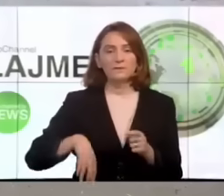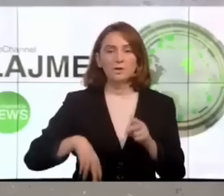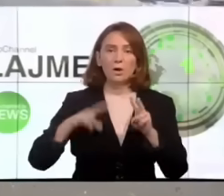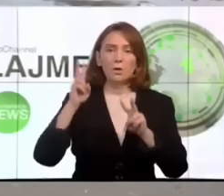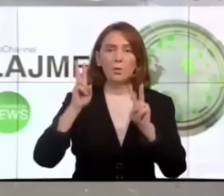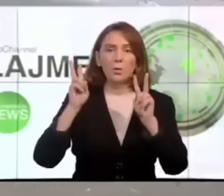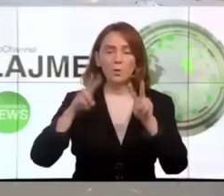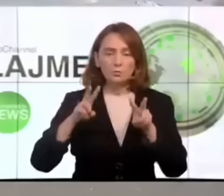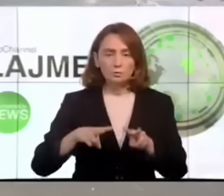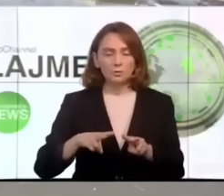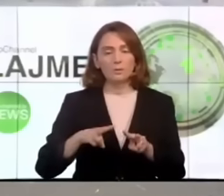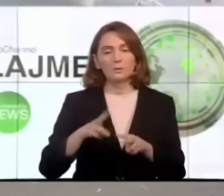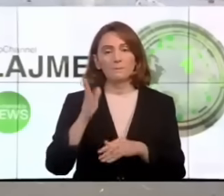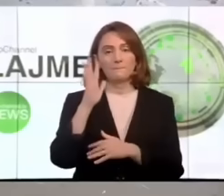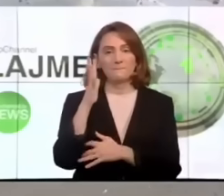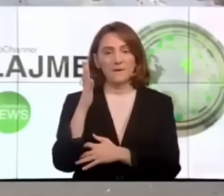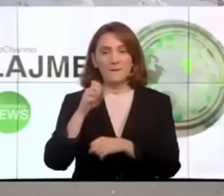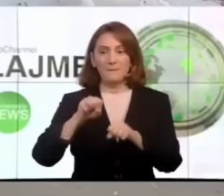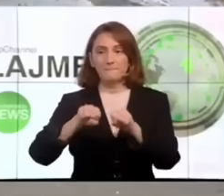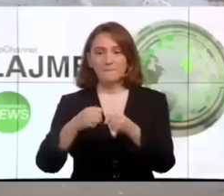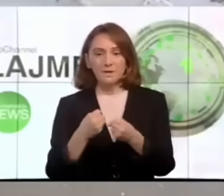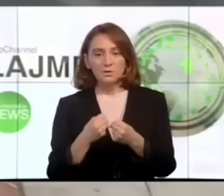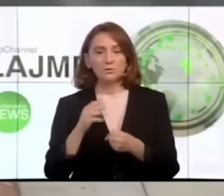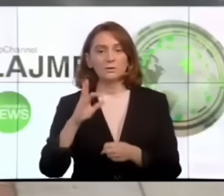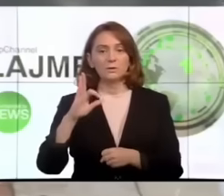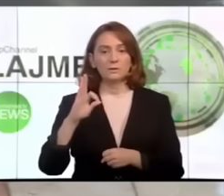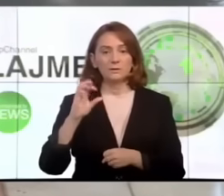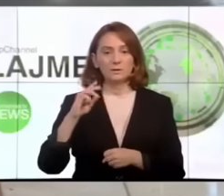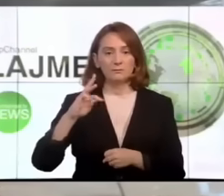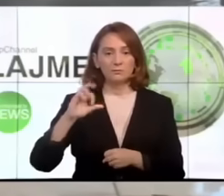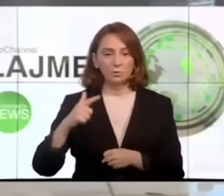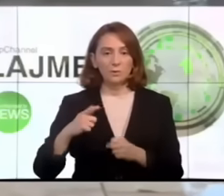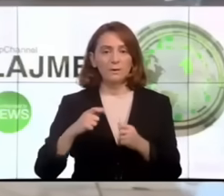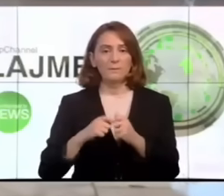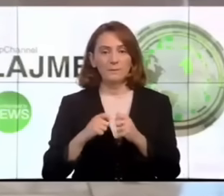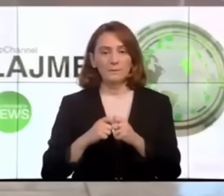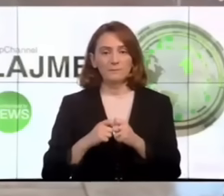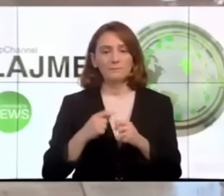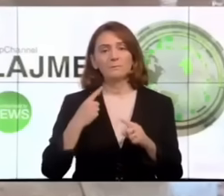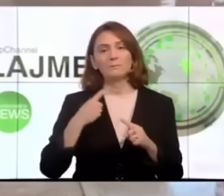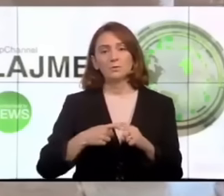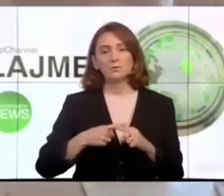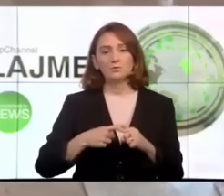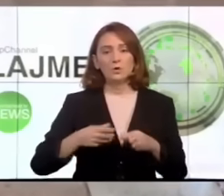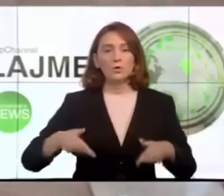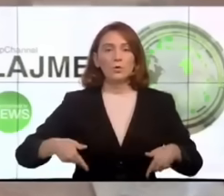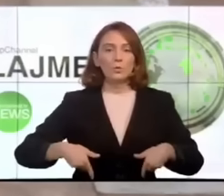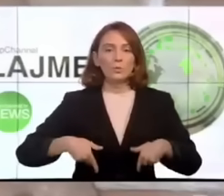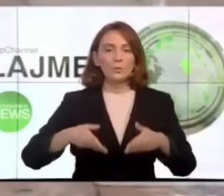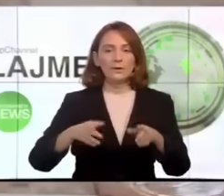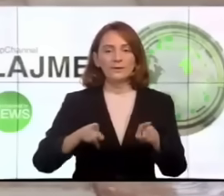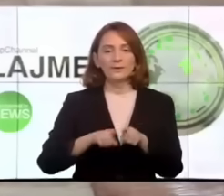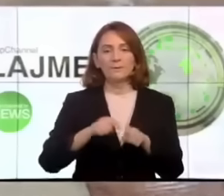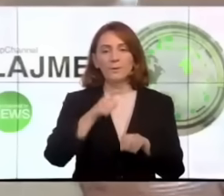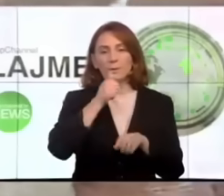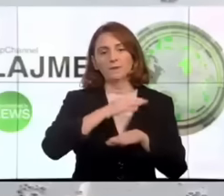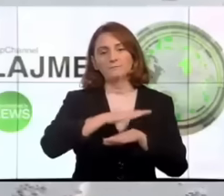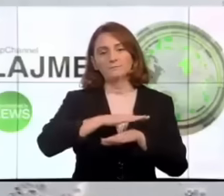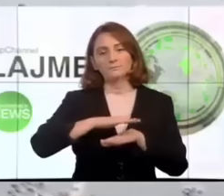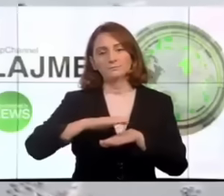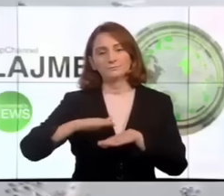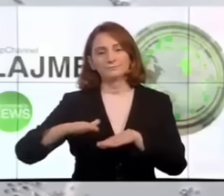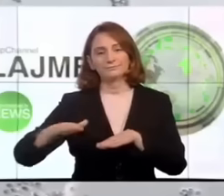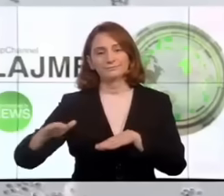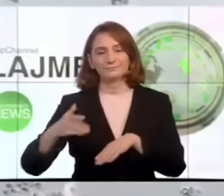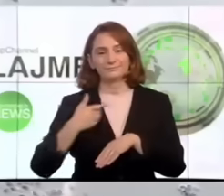kalimtarët. Si pasojë rreshjeve, për disa minuta edhe në rrugët e qytetit kishte vështirësi në lëvizje për shkak të prurjeve të